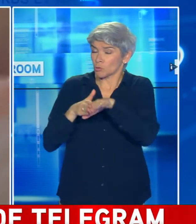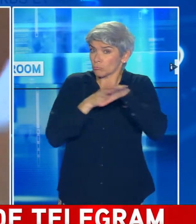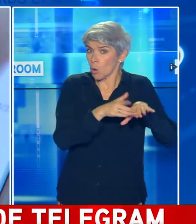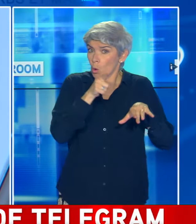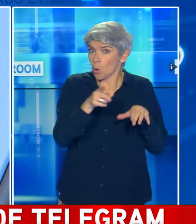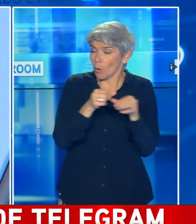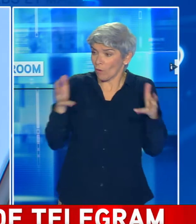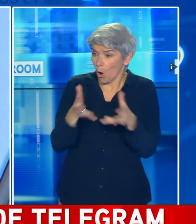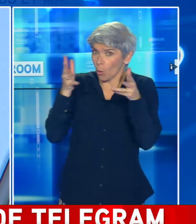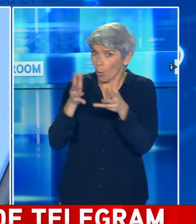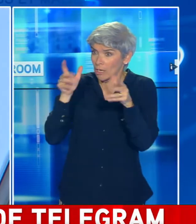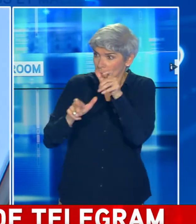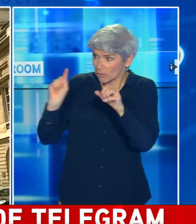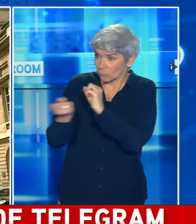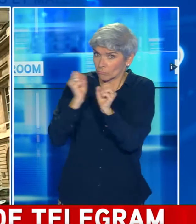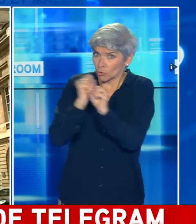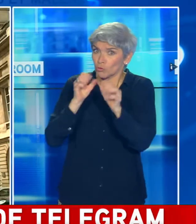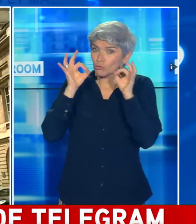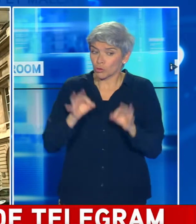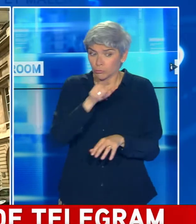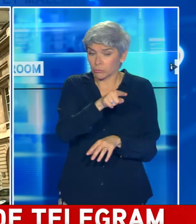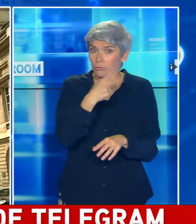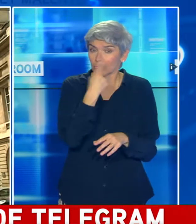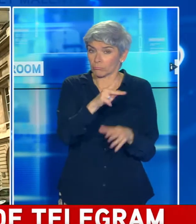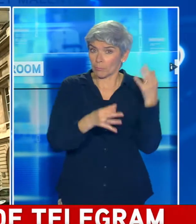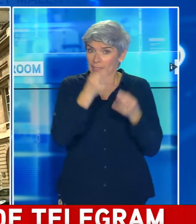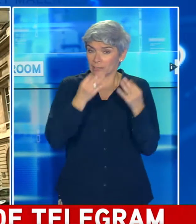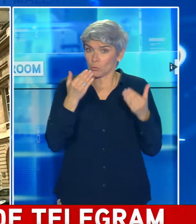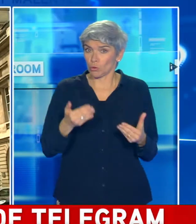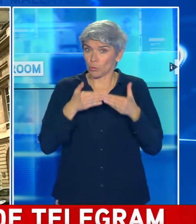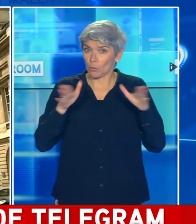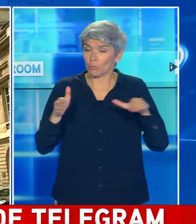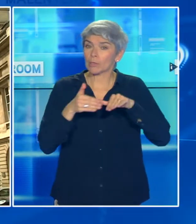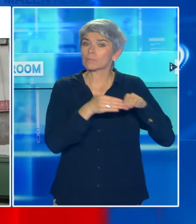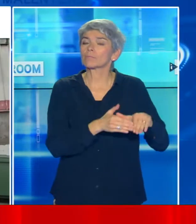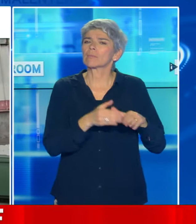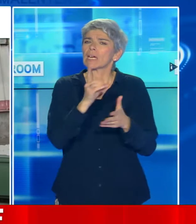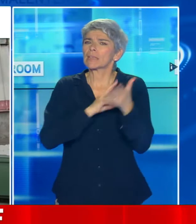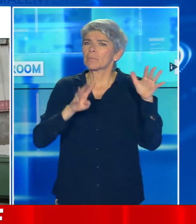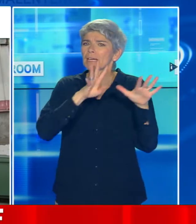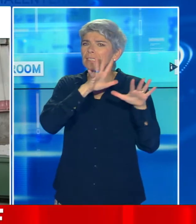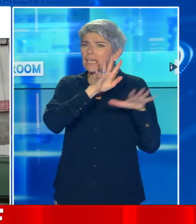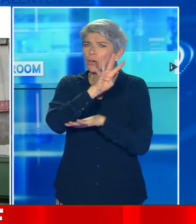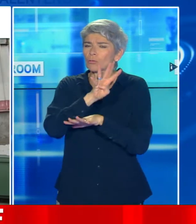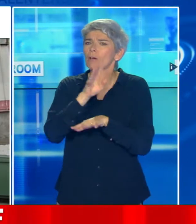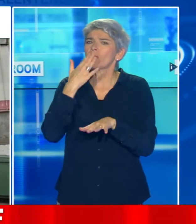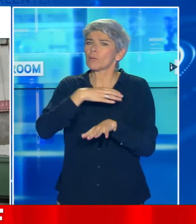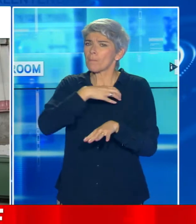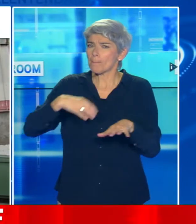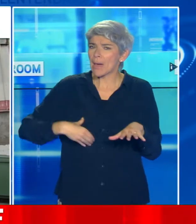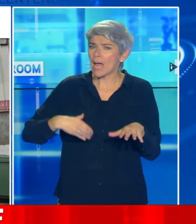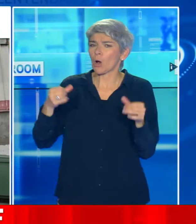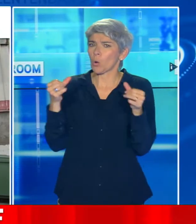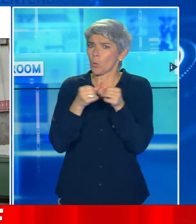attentats. Le procès de l'un d'entre eux vient de s'ouvrir à Paris aujourd'hui. En Moselle, le maire d'Hayange campe sur ses positions.